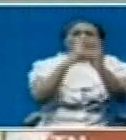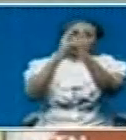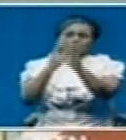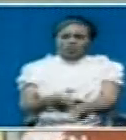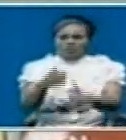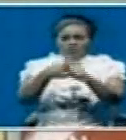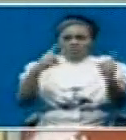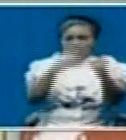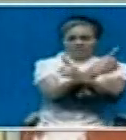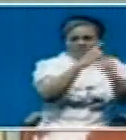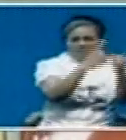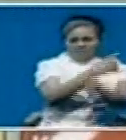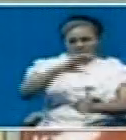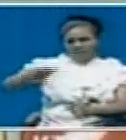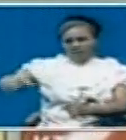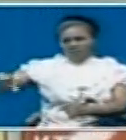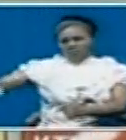kutoka kaunti mbalimbali humu nchini.